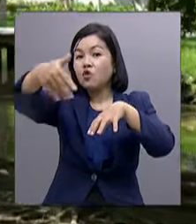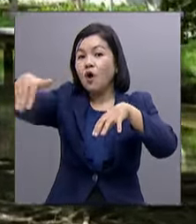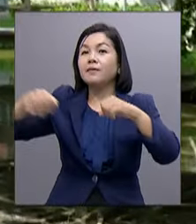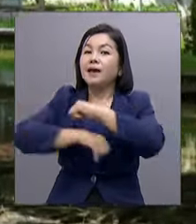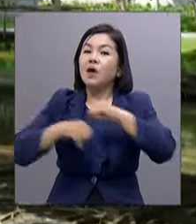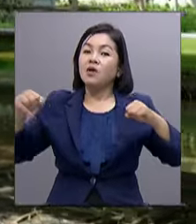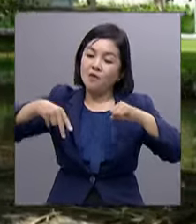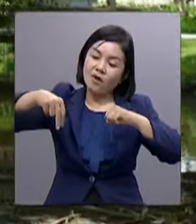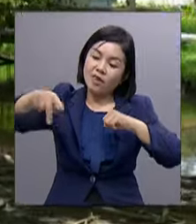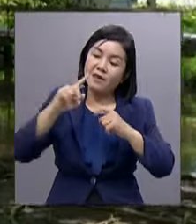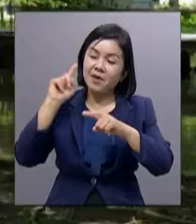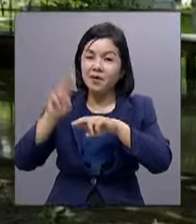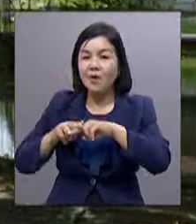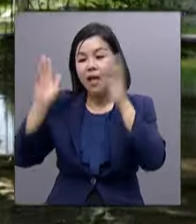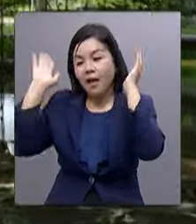าเล่นมาคุยอะไรกัน